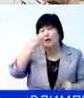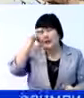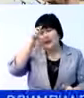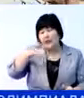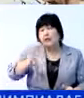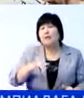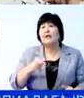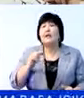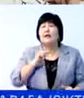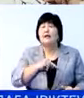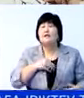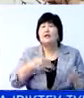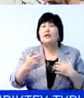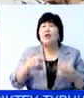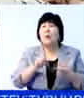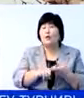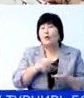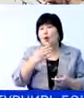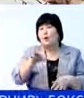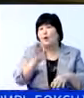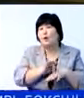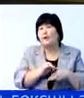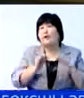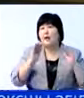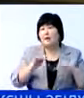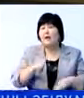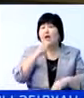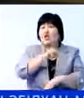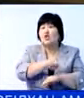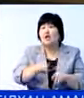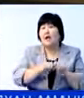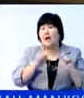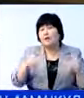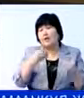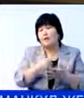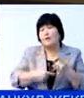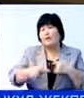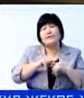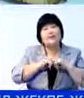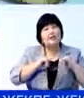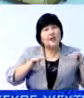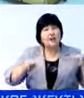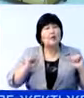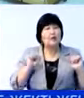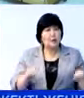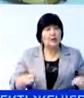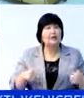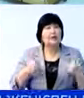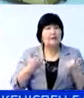іскерлік орнатқан екен. Ол жақтағы дерт бәсеңдесе шекара ашылып, бизнестің қанат жаюына мүмкіндік ашылады